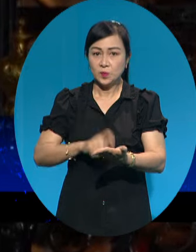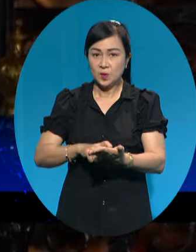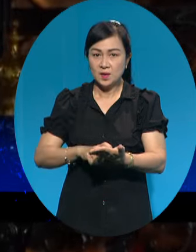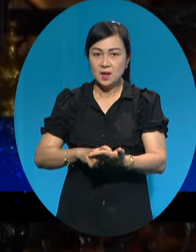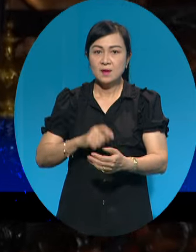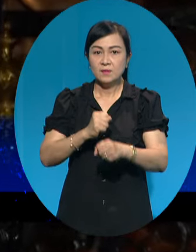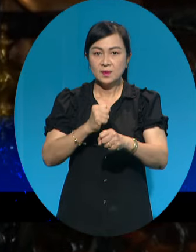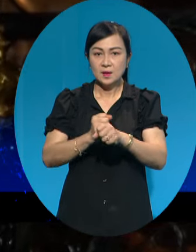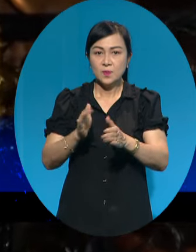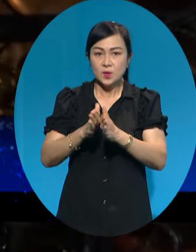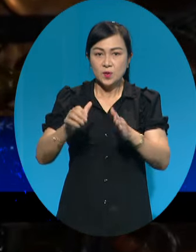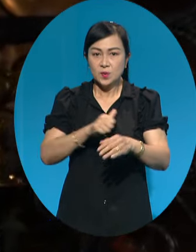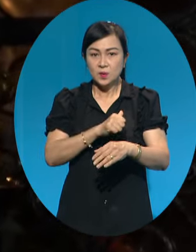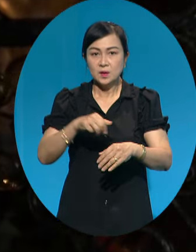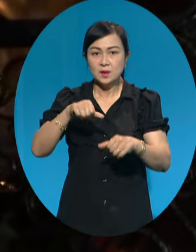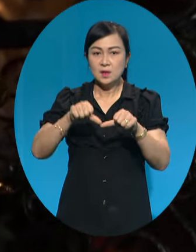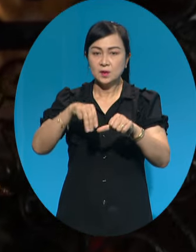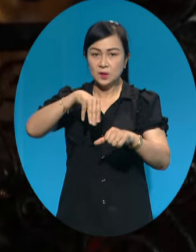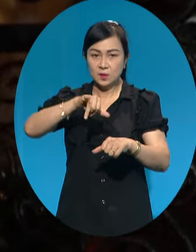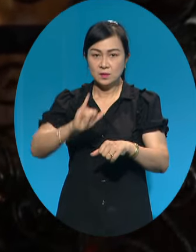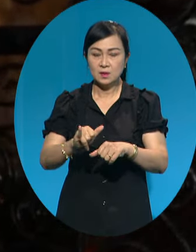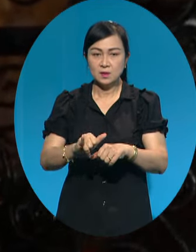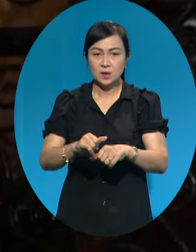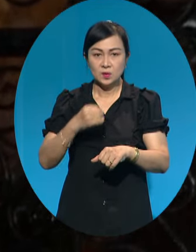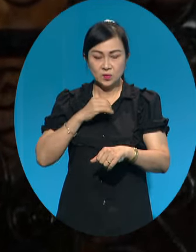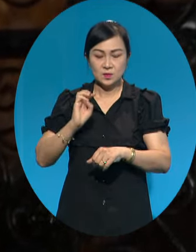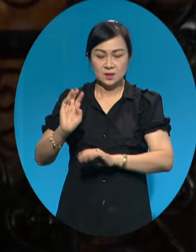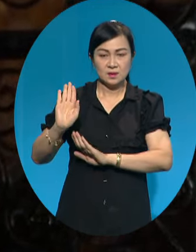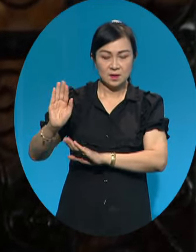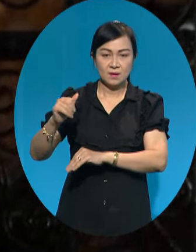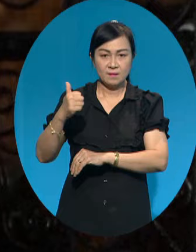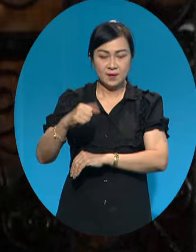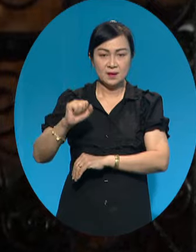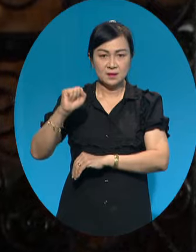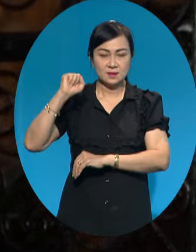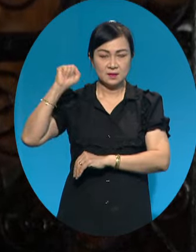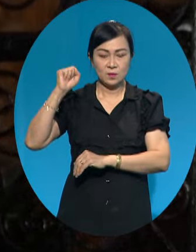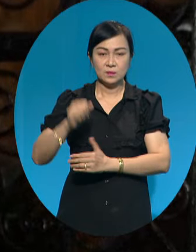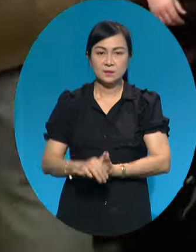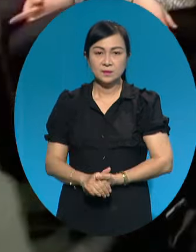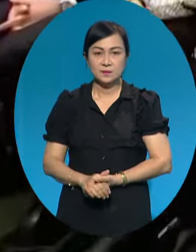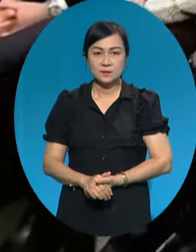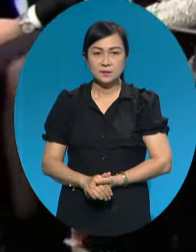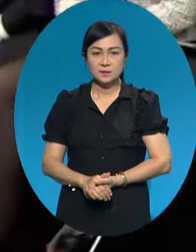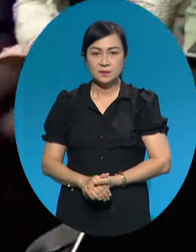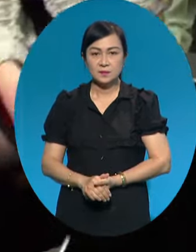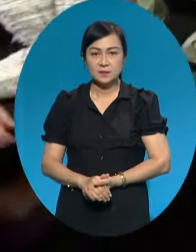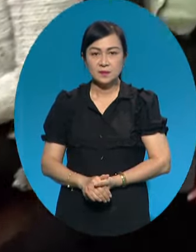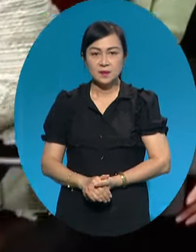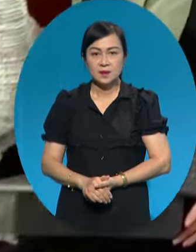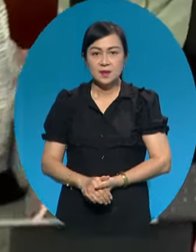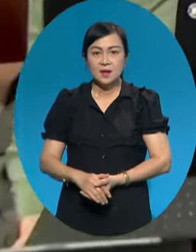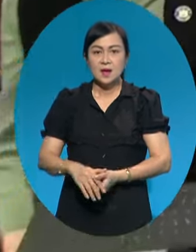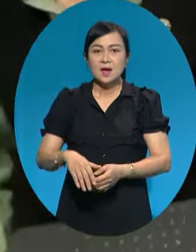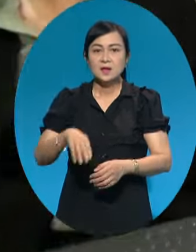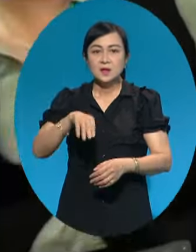và tạo ra việc làm cho hàng chục ngàn người tại New York. Tôi sẽ kháng cáo và sẽ thành công. Dự kiện do Tổ chứng